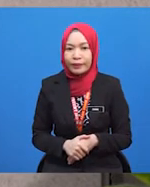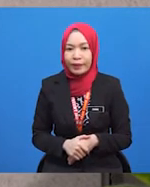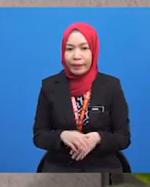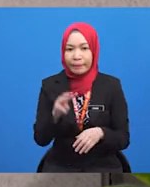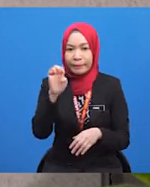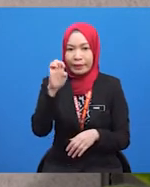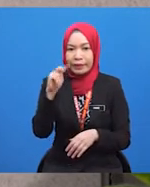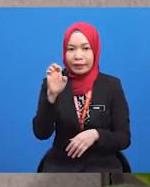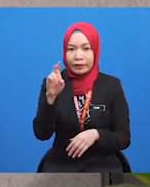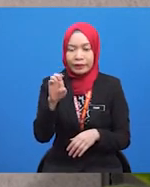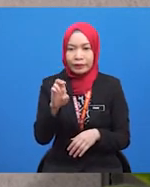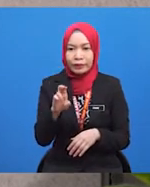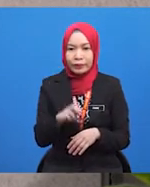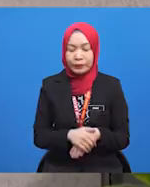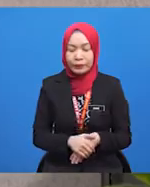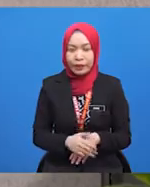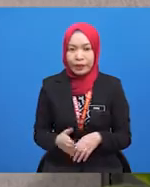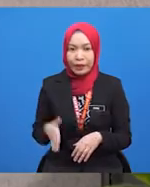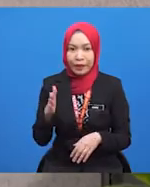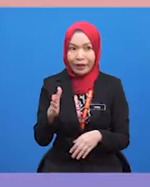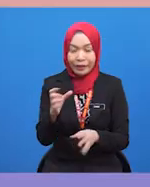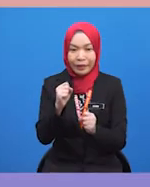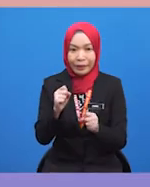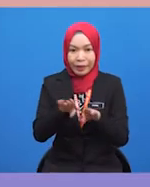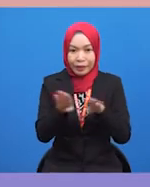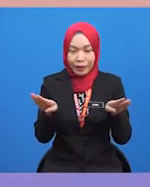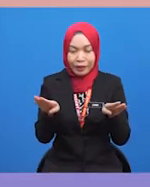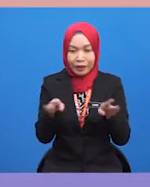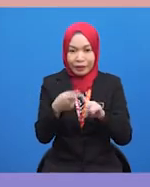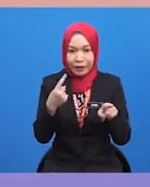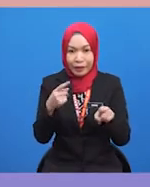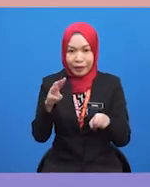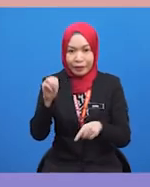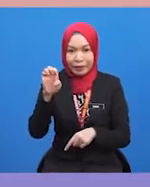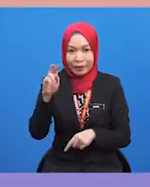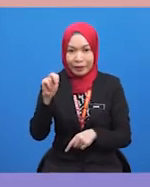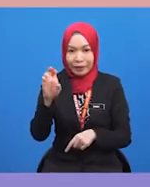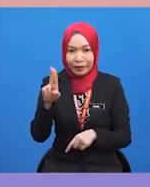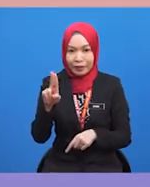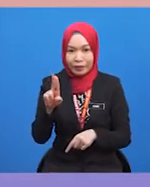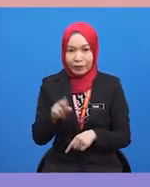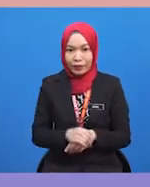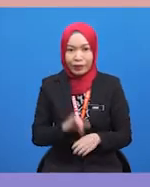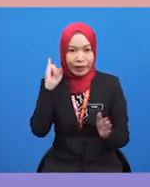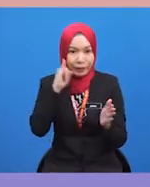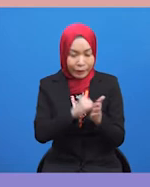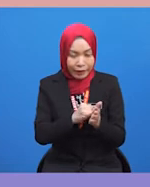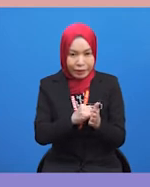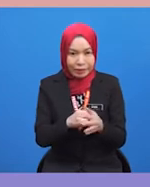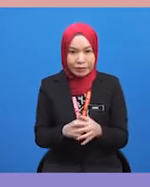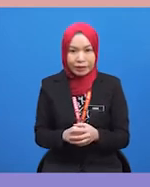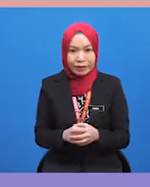hue, saturation dan lightness dapat dibuka melalui menu image,